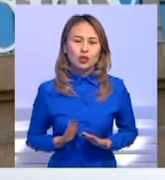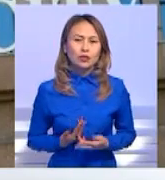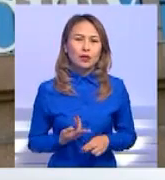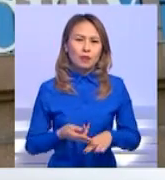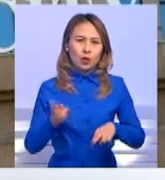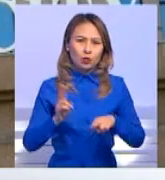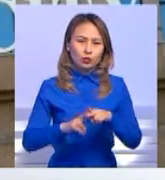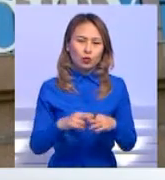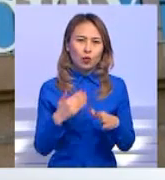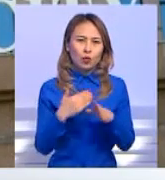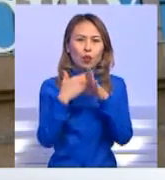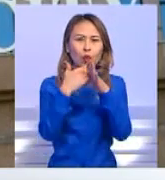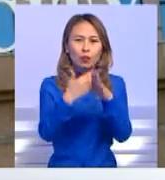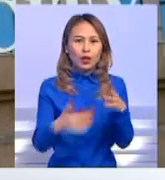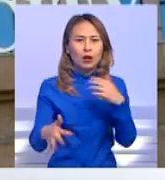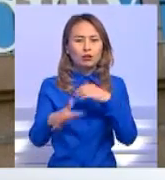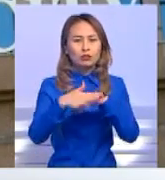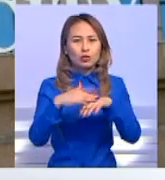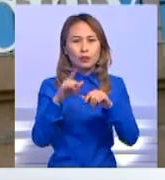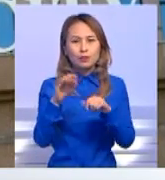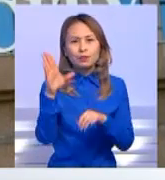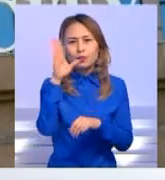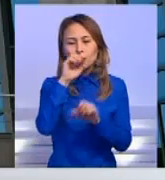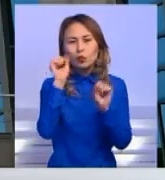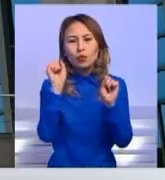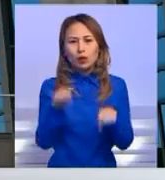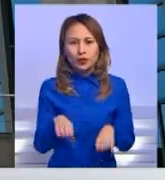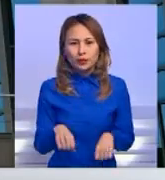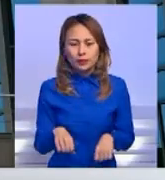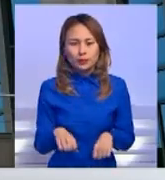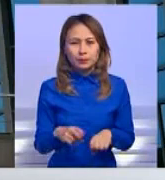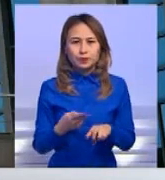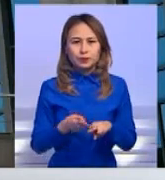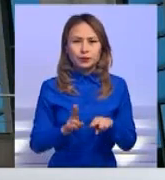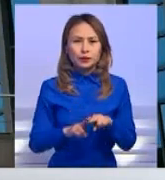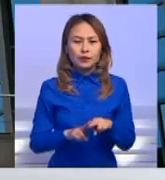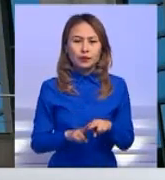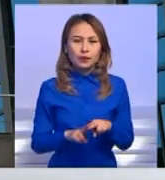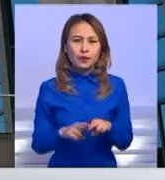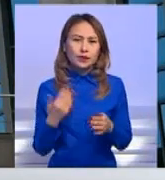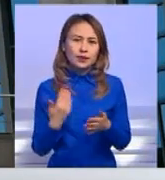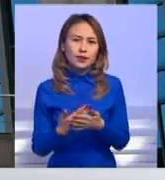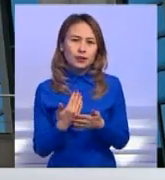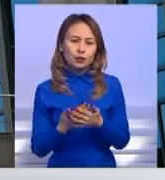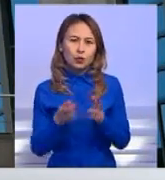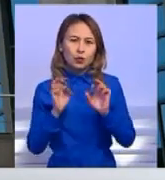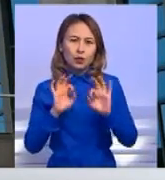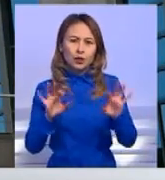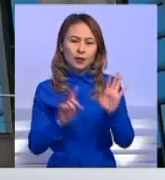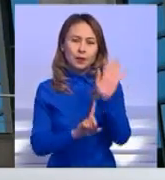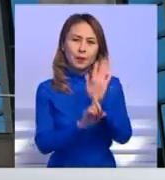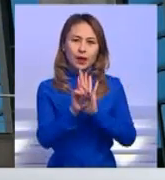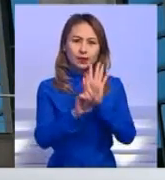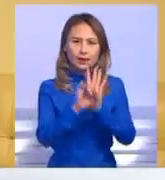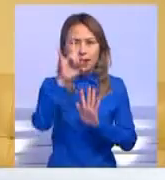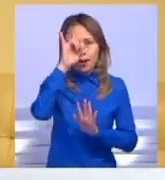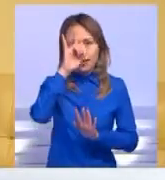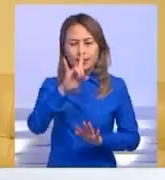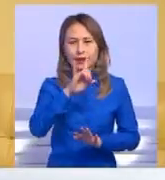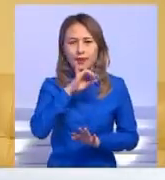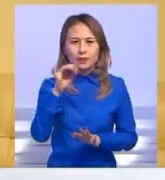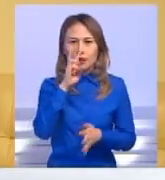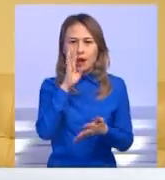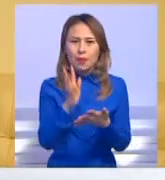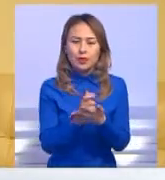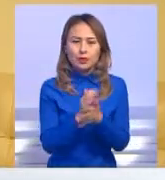санаттарына қамқорлық көрсету және халық үшін тең мүмкіндіктер берудің жарқын мысалы. Сарапшы бұл бастамалар арқылы Қазақстан